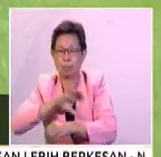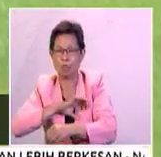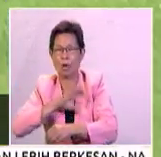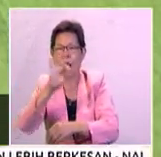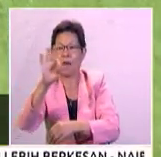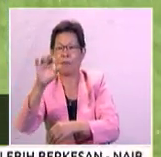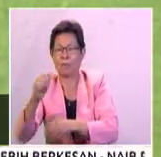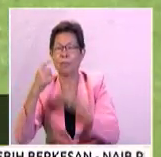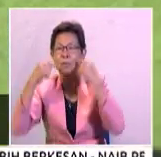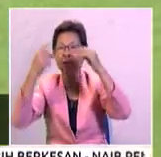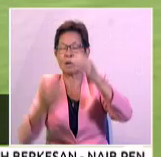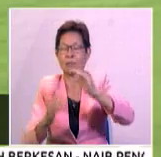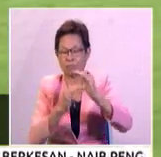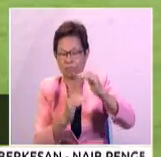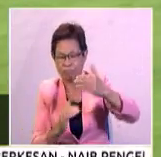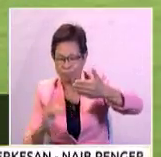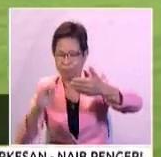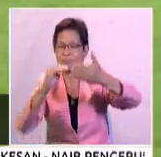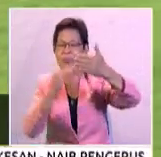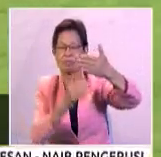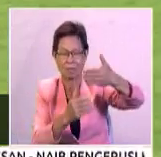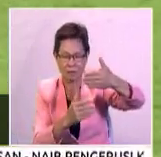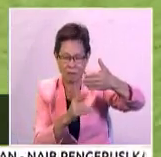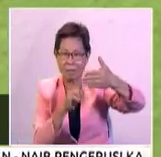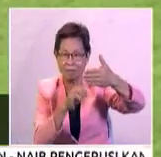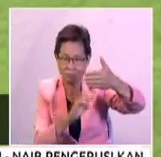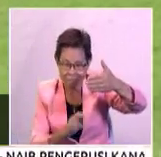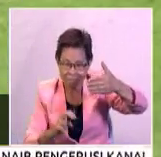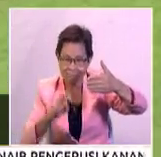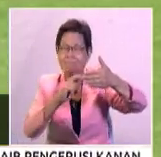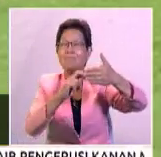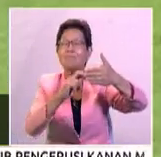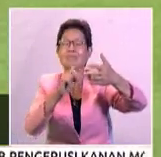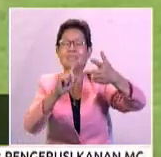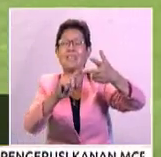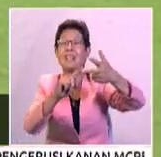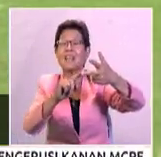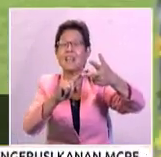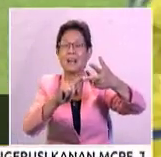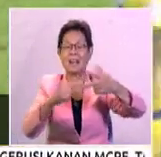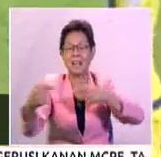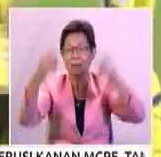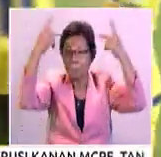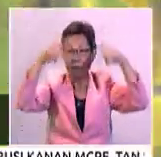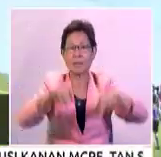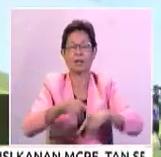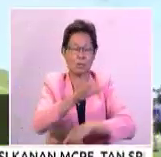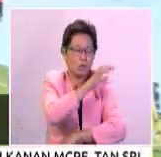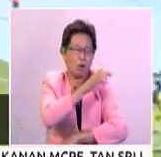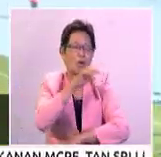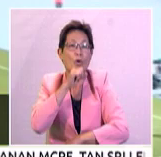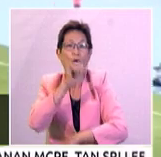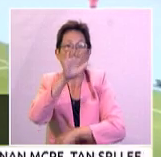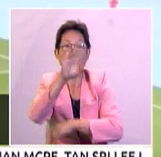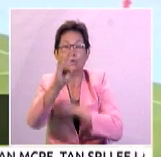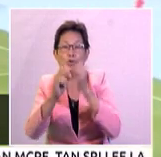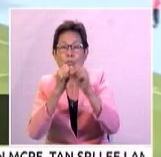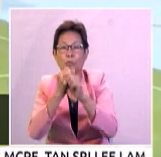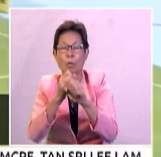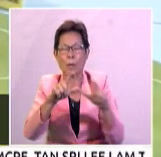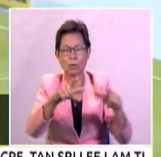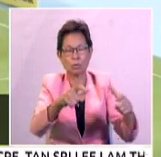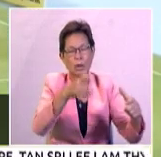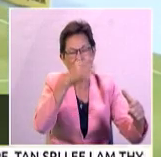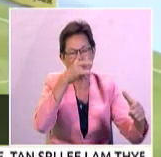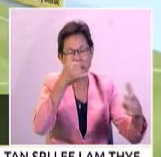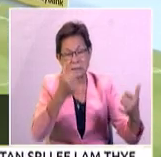FA yang berjaya melonjakkan kedudukan mereka di tempat ketiga Liga Perdana. Jurulatih berusia 57 tahun itu juga berkata pasukannya